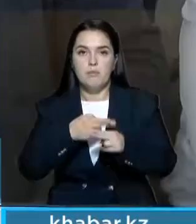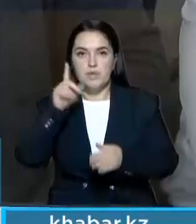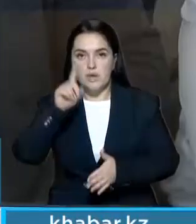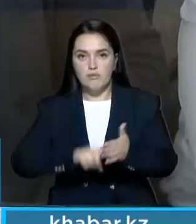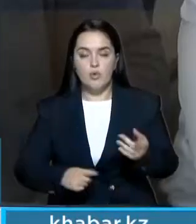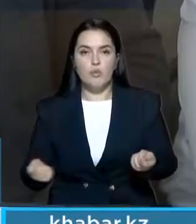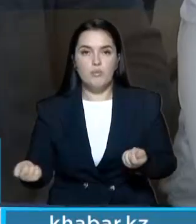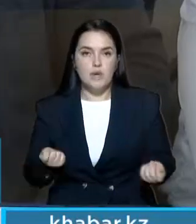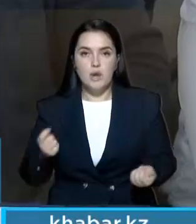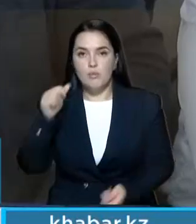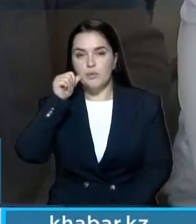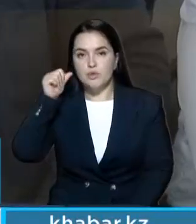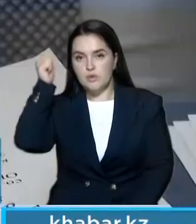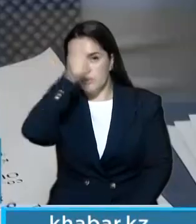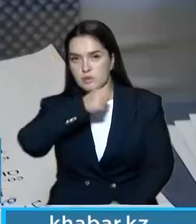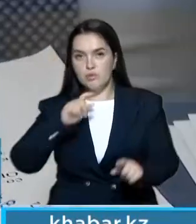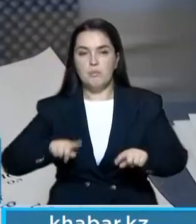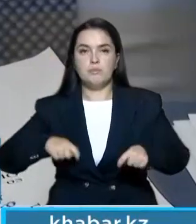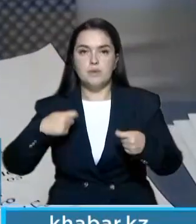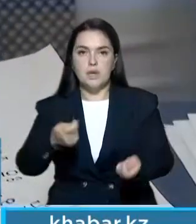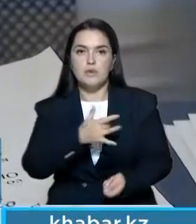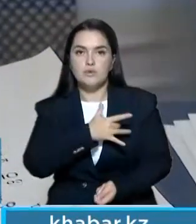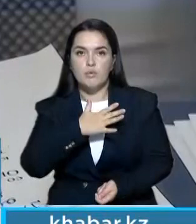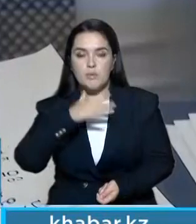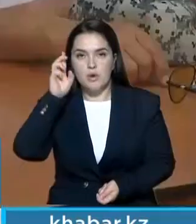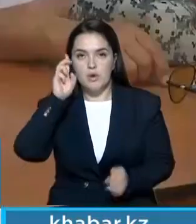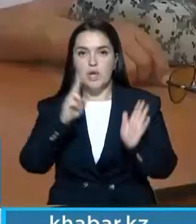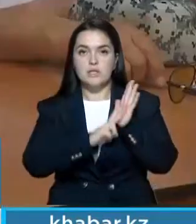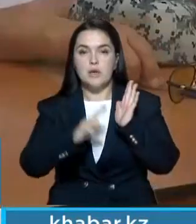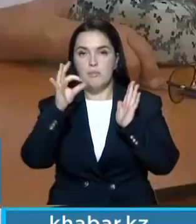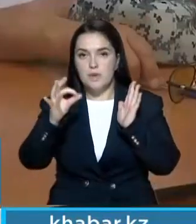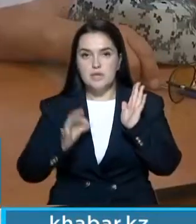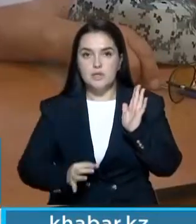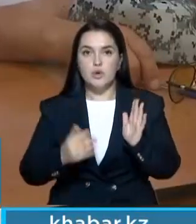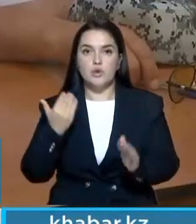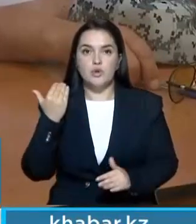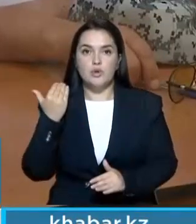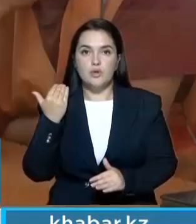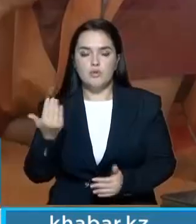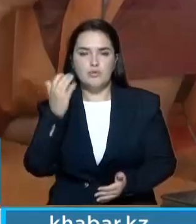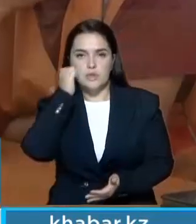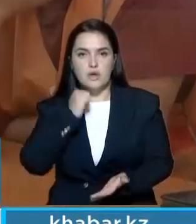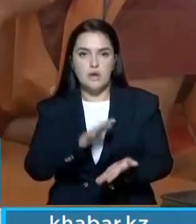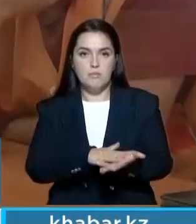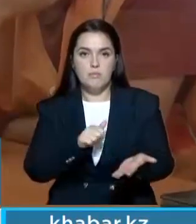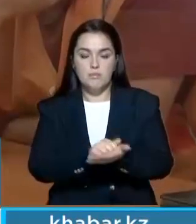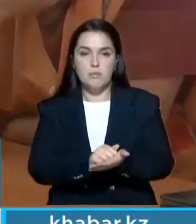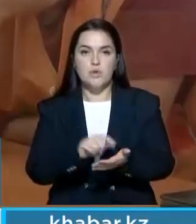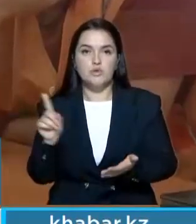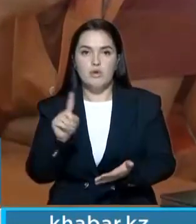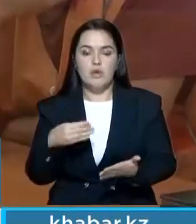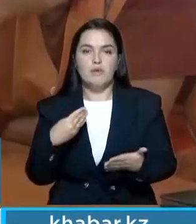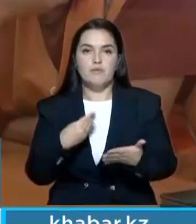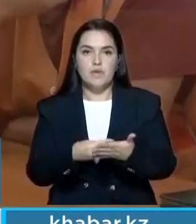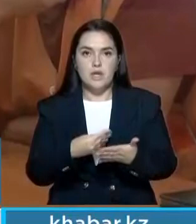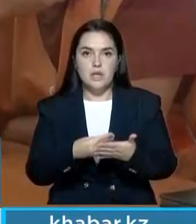доверительном управлении, в прошлом году передали в коммунальную собственность, а 70% теплосетей, находящихся в ее ведении, изношены. Чтобы